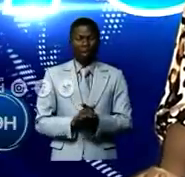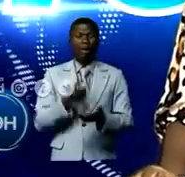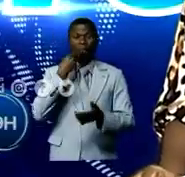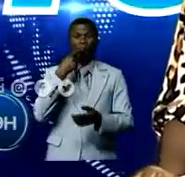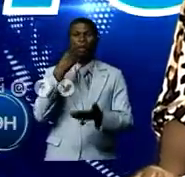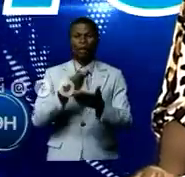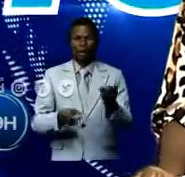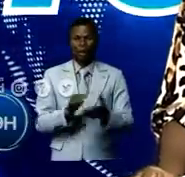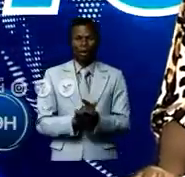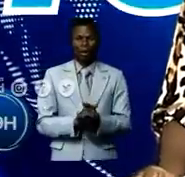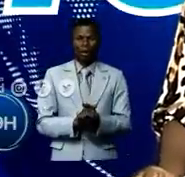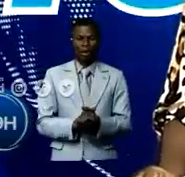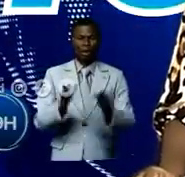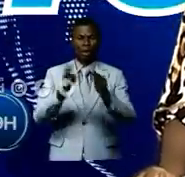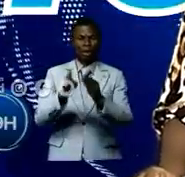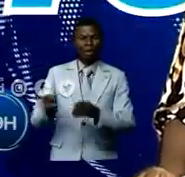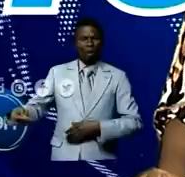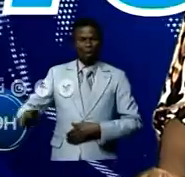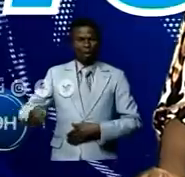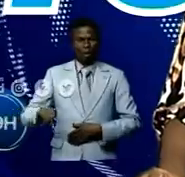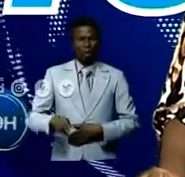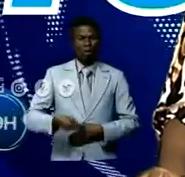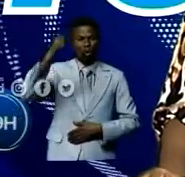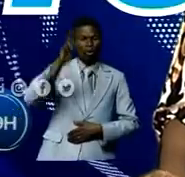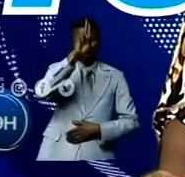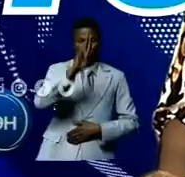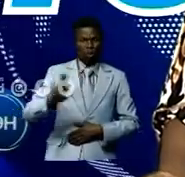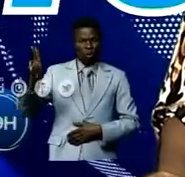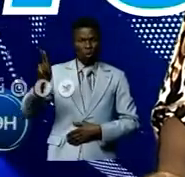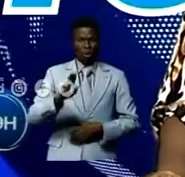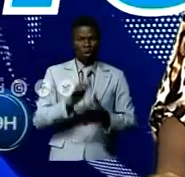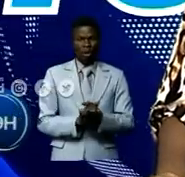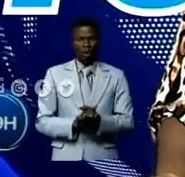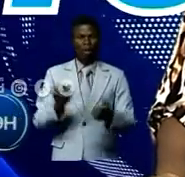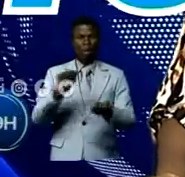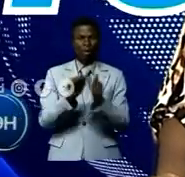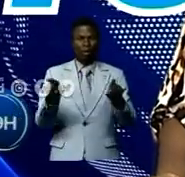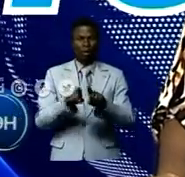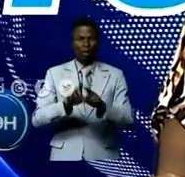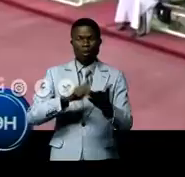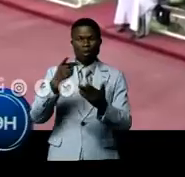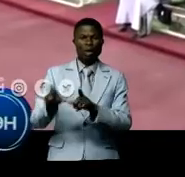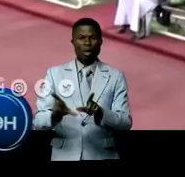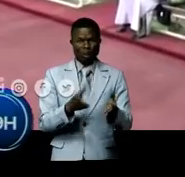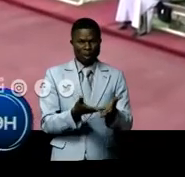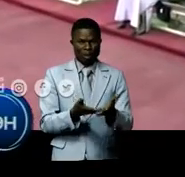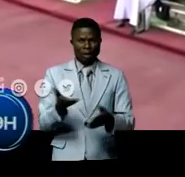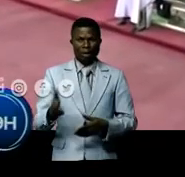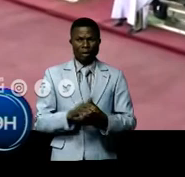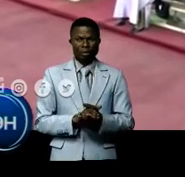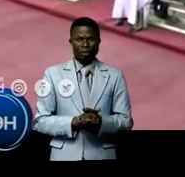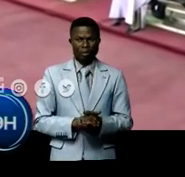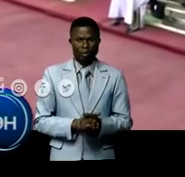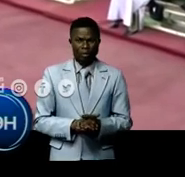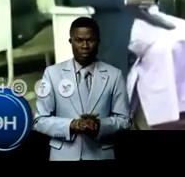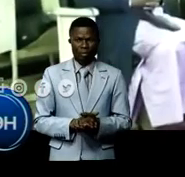s'agissait de l'Assemblée provinciale du Haut-Uele, cérémonie similaire au Lualaba. 2022 a été